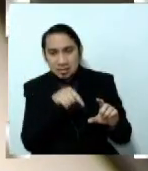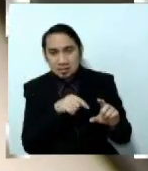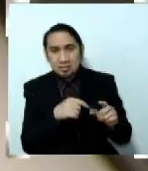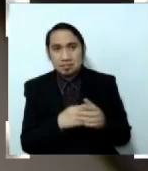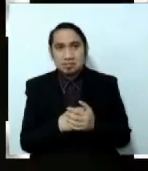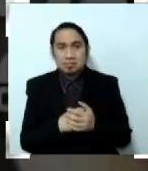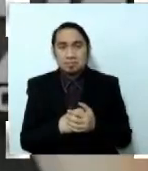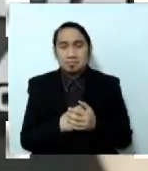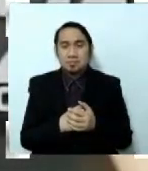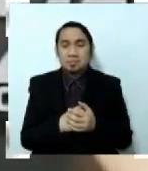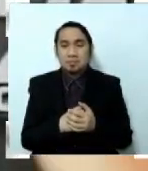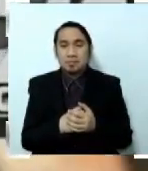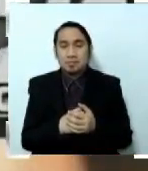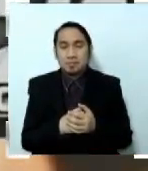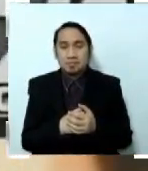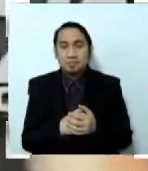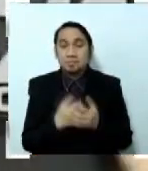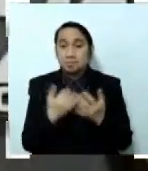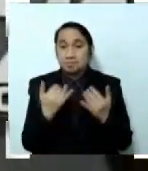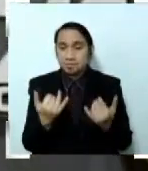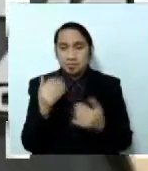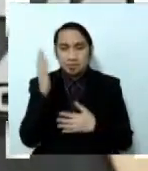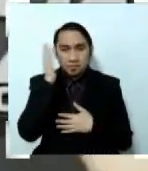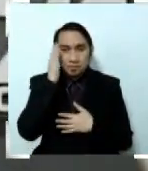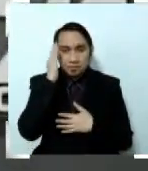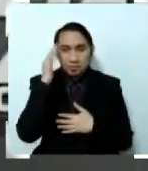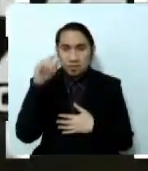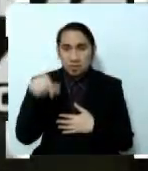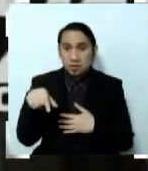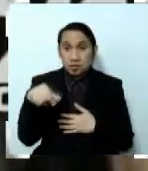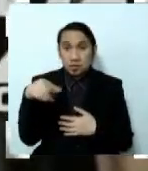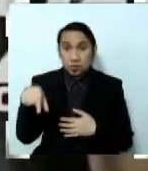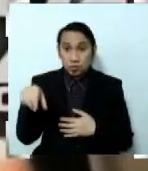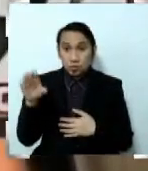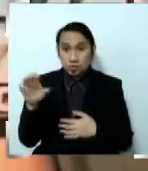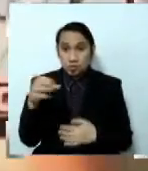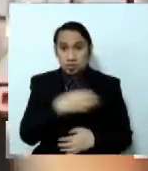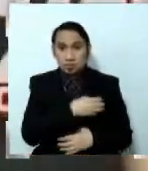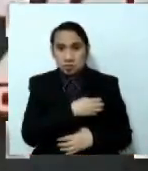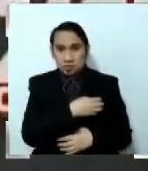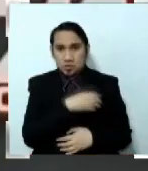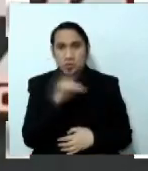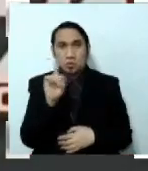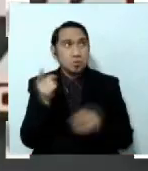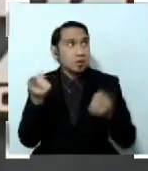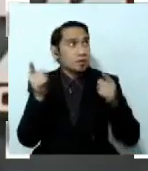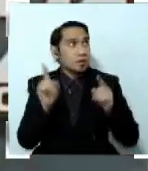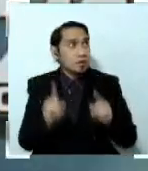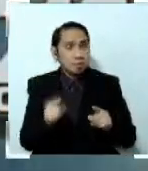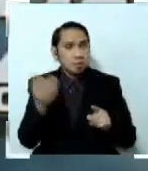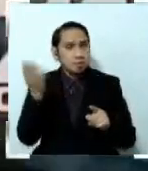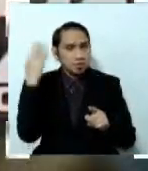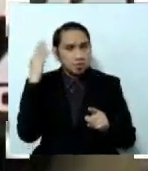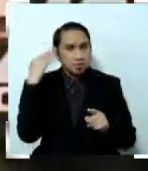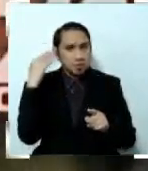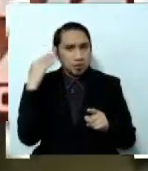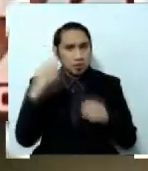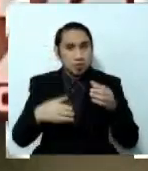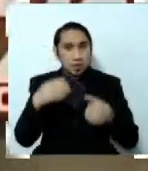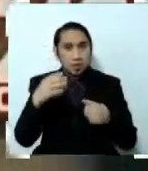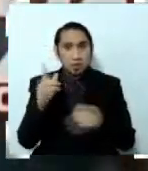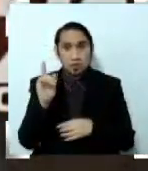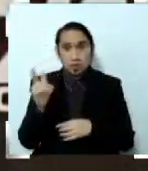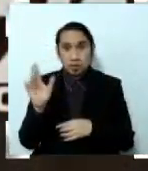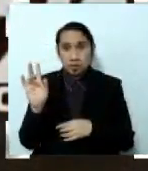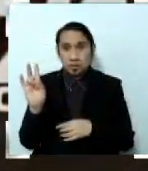of Soco. Aalamin na rin ng QCPD kung anong nangyari sa dati niyang kaso noong 2017. Tumakas din siya noon